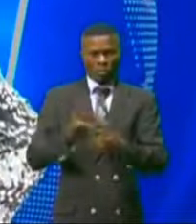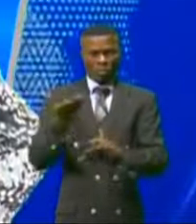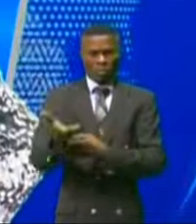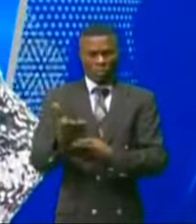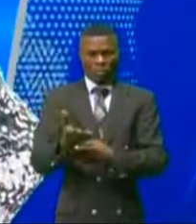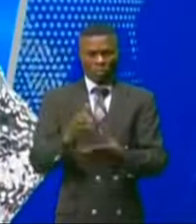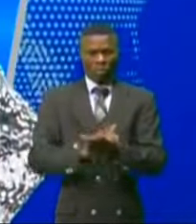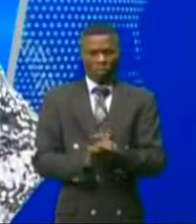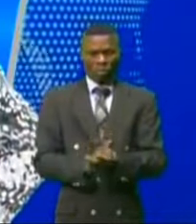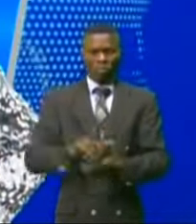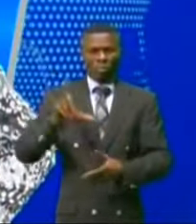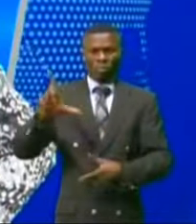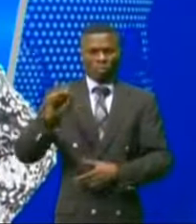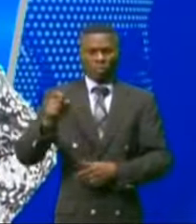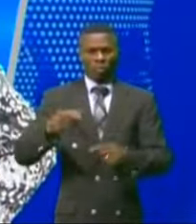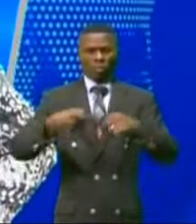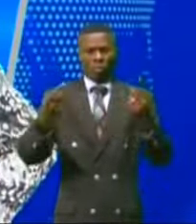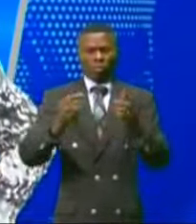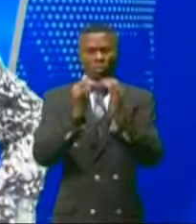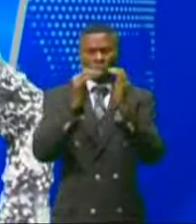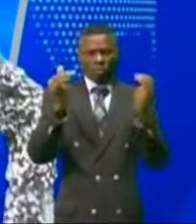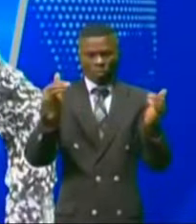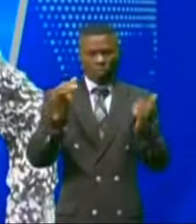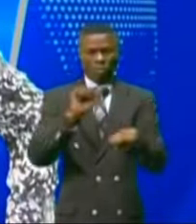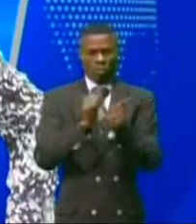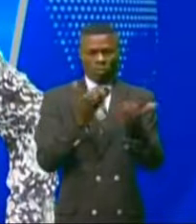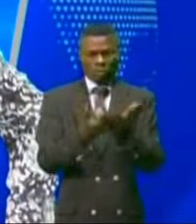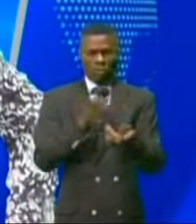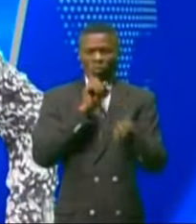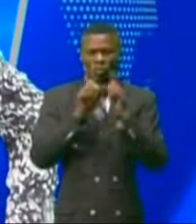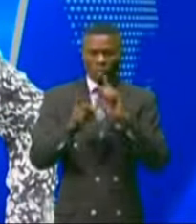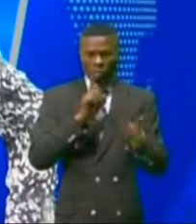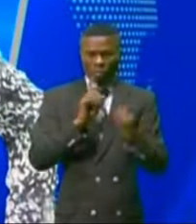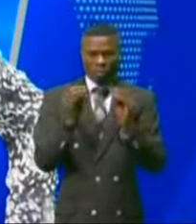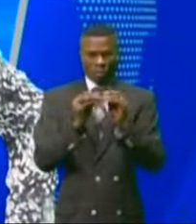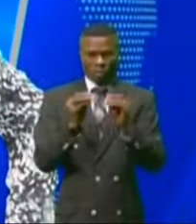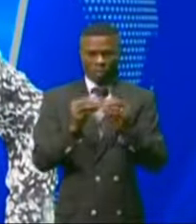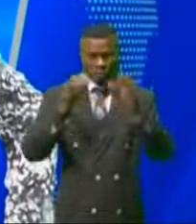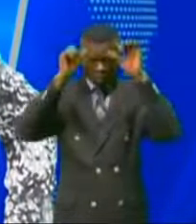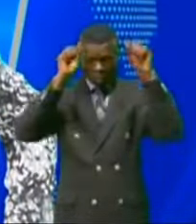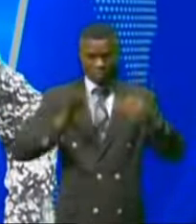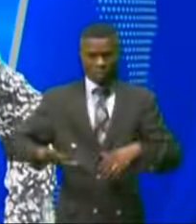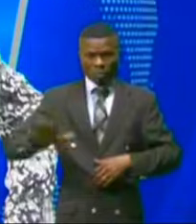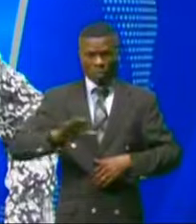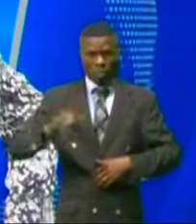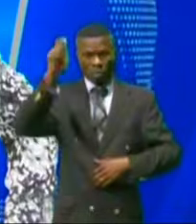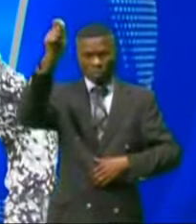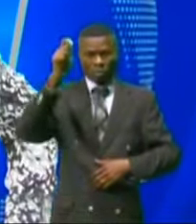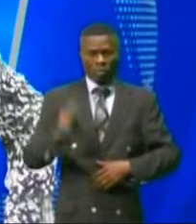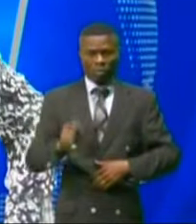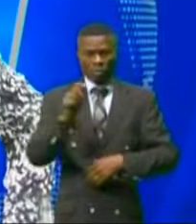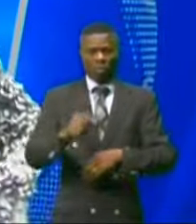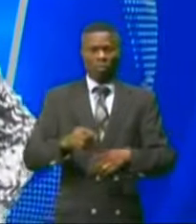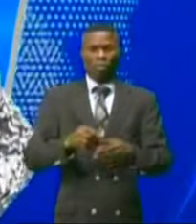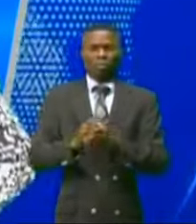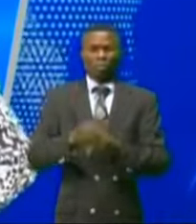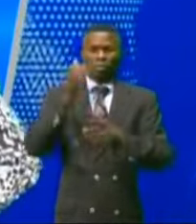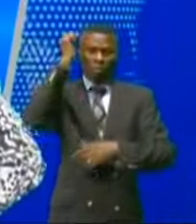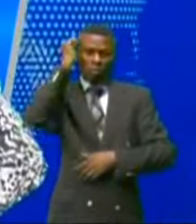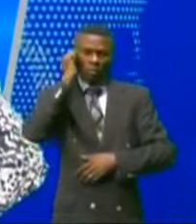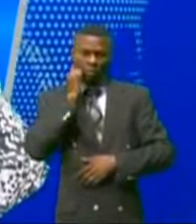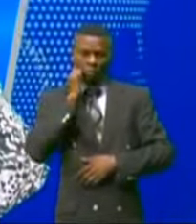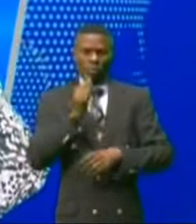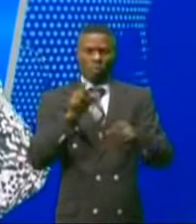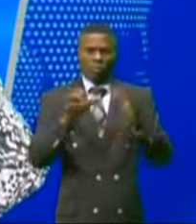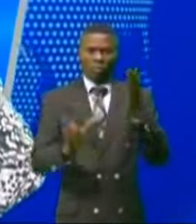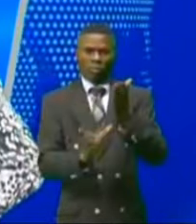au lac Albert, contre les ennemis de la paix. Eh bien, ces sujets a mis autour d'une même table le chef d'état-major de la force navale, le vice-amiral,